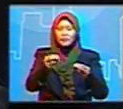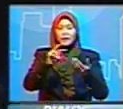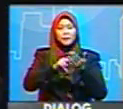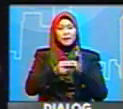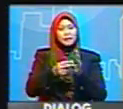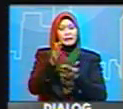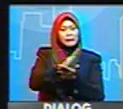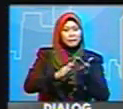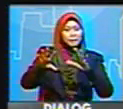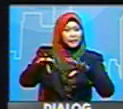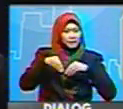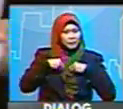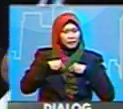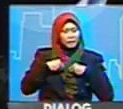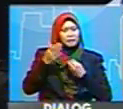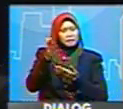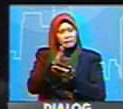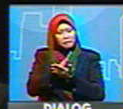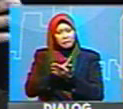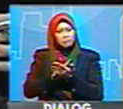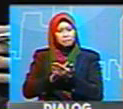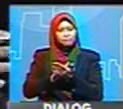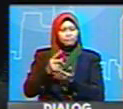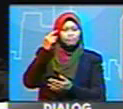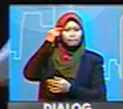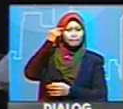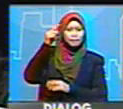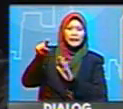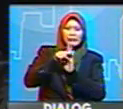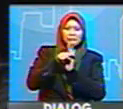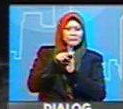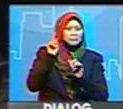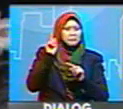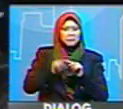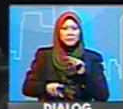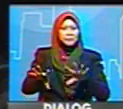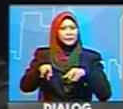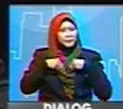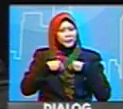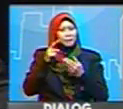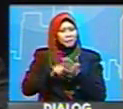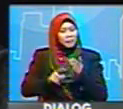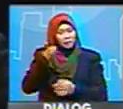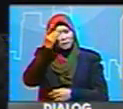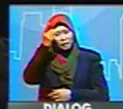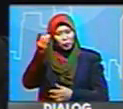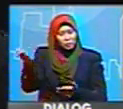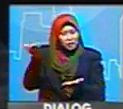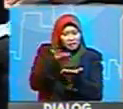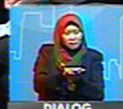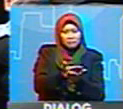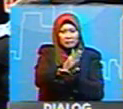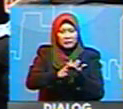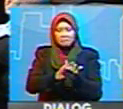namun ada pihak yang memandang serong dan tak boleh menerima tentang apa saranan yang diberikan itu jadi apa lagi